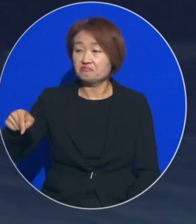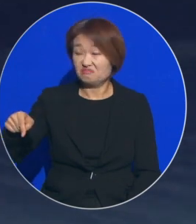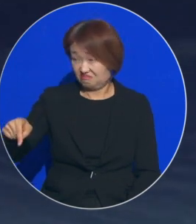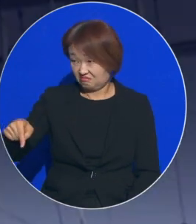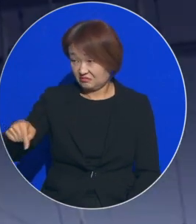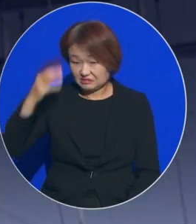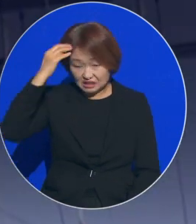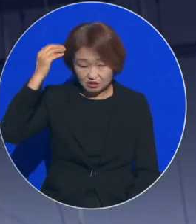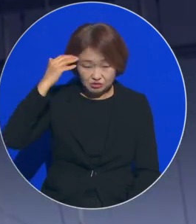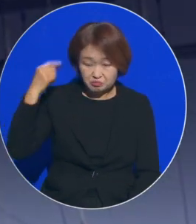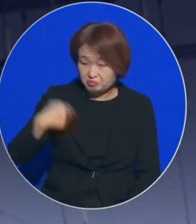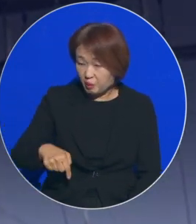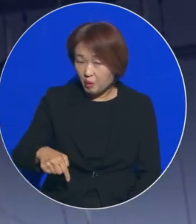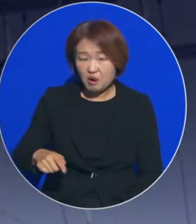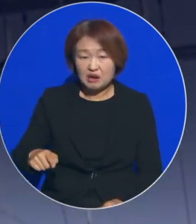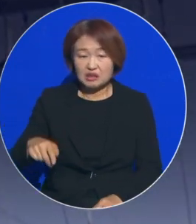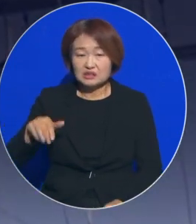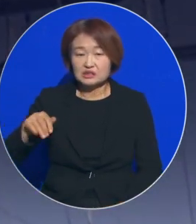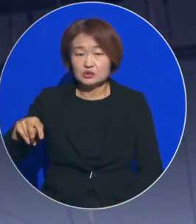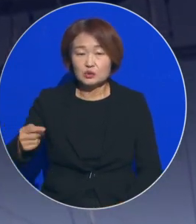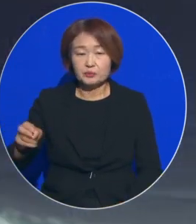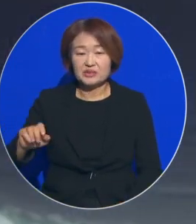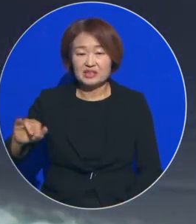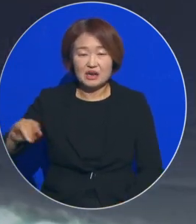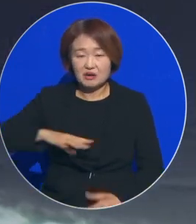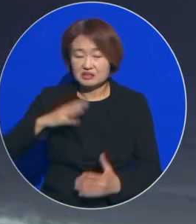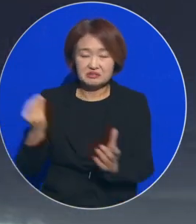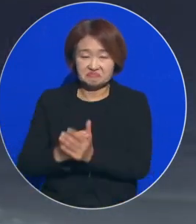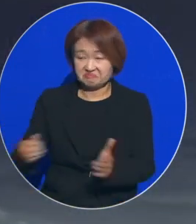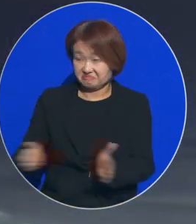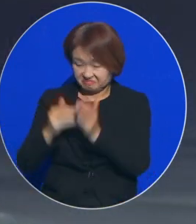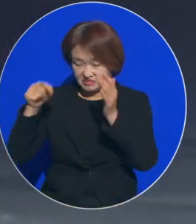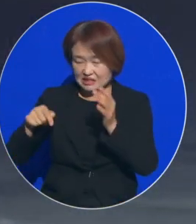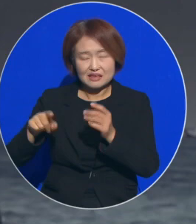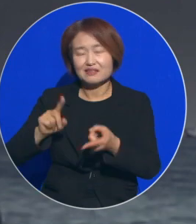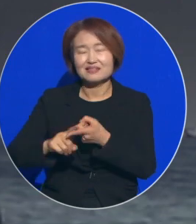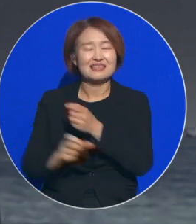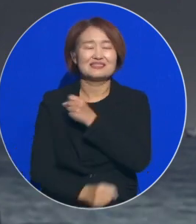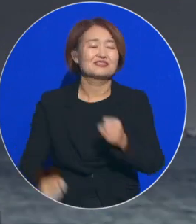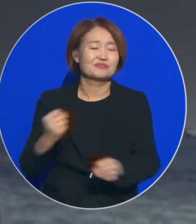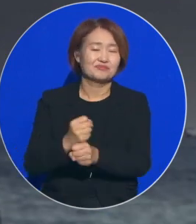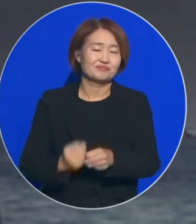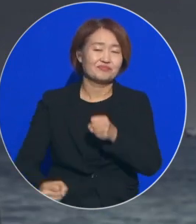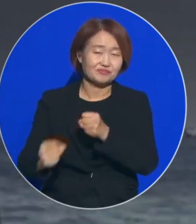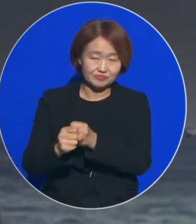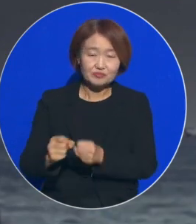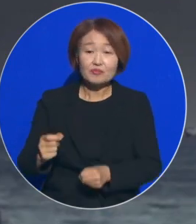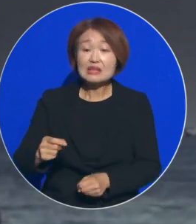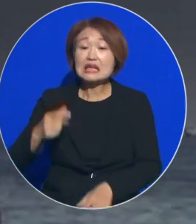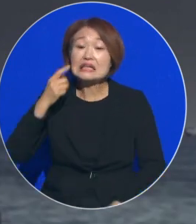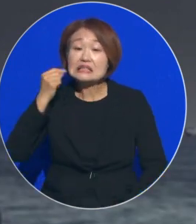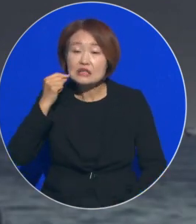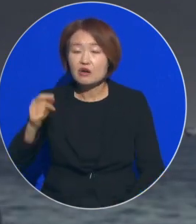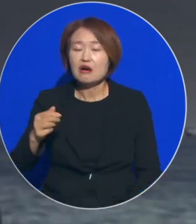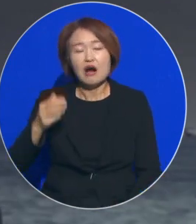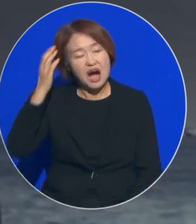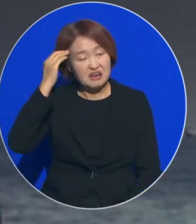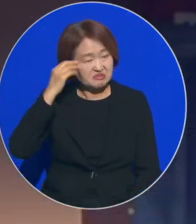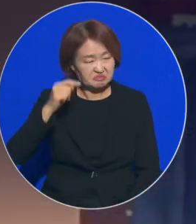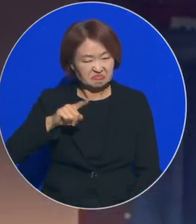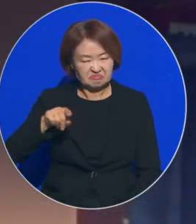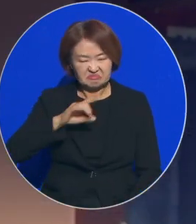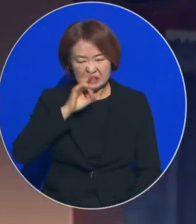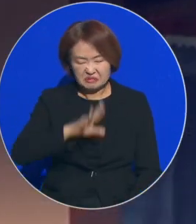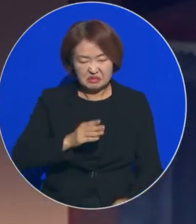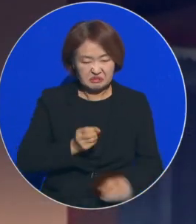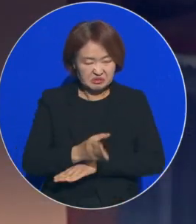군사정부 보호협정 지소미아를 완전 정상화하는 공문을 보냈고 6월에는 일본정부가 우리나라를 4년만의